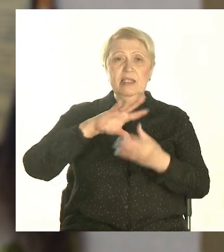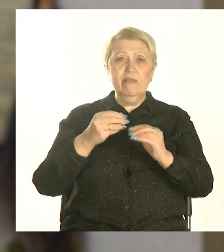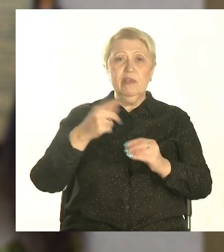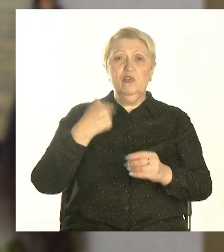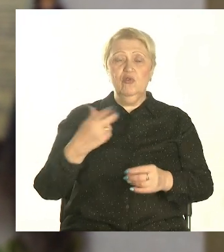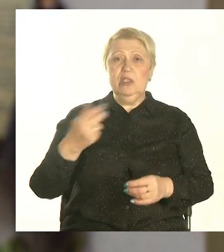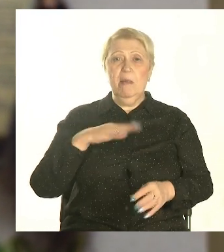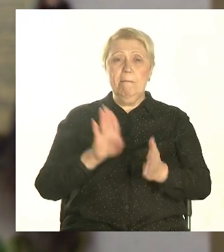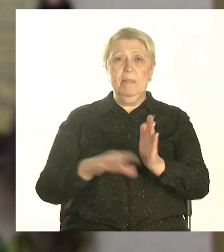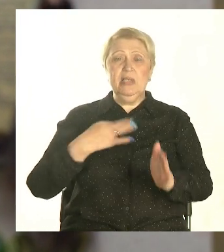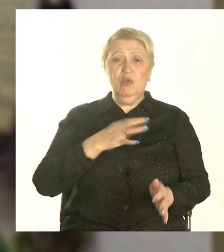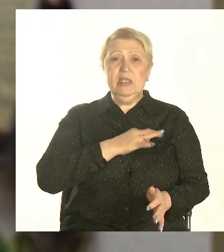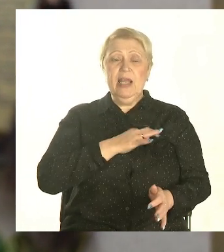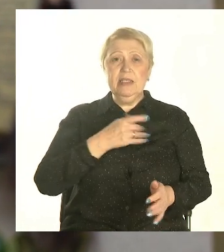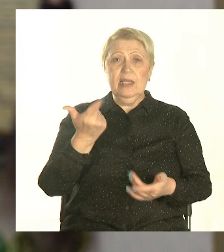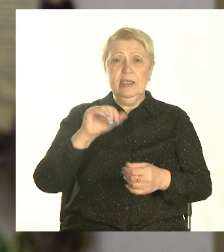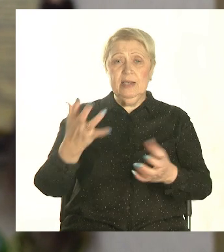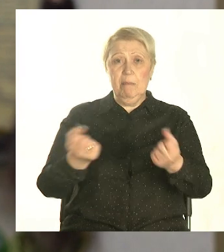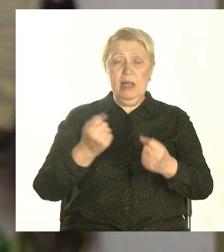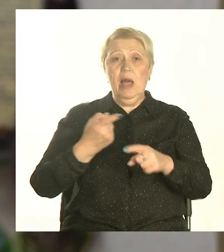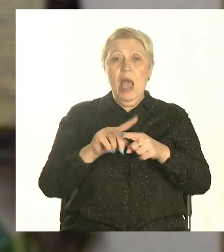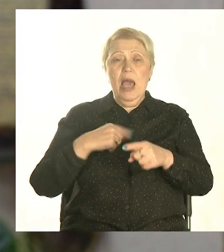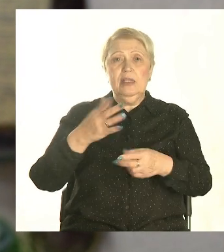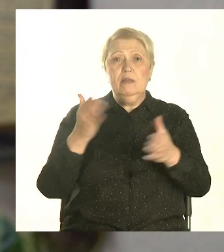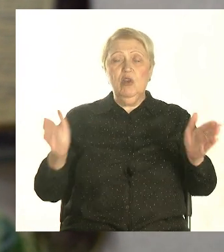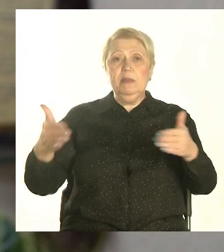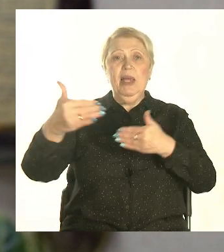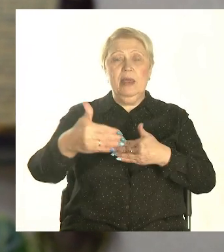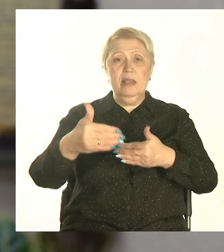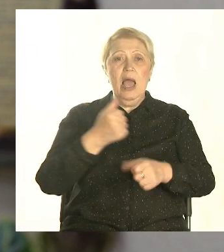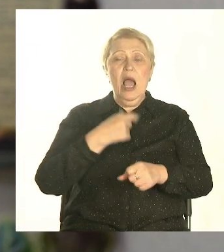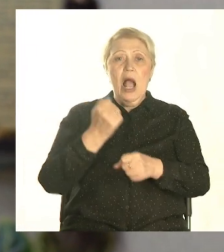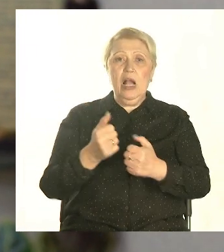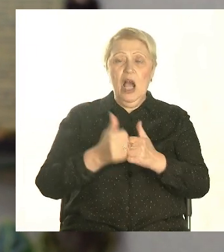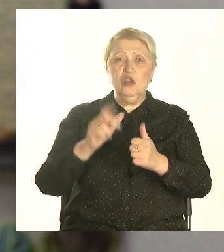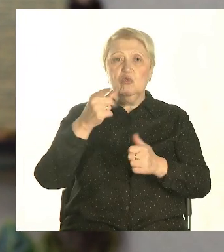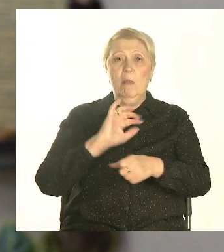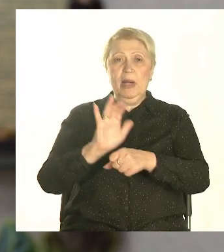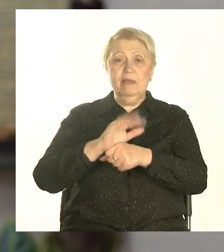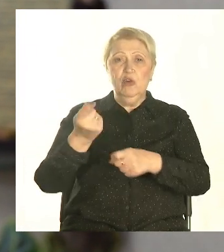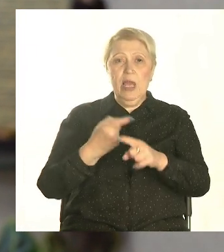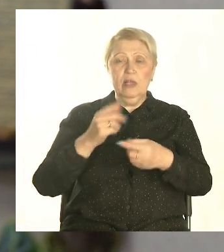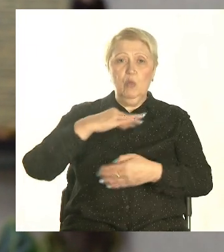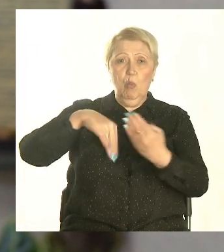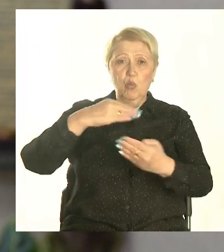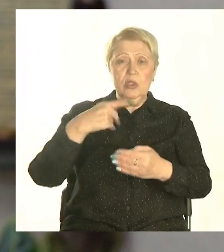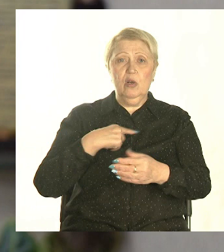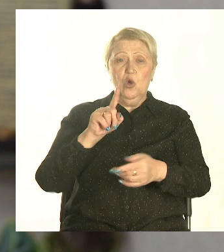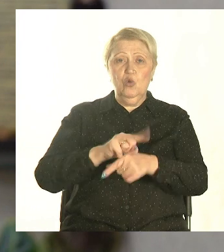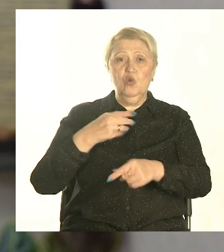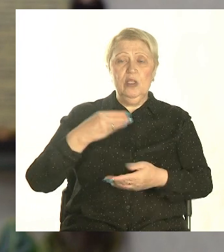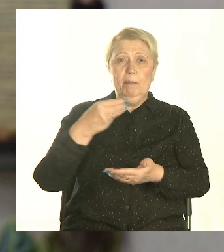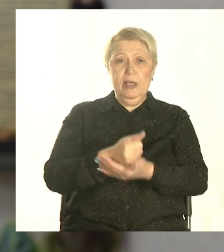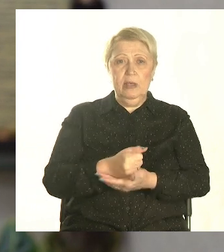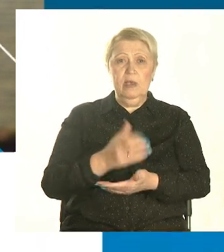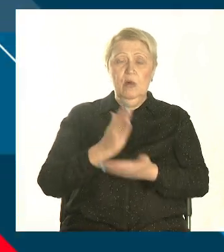этот пакет, в какой точке сбора. Каждый, кто производит мусор, должен за него платить. Поэтому жителям частного сектора плата будет выставляться в